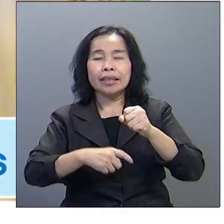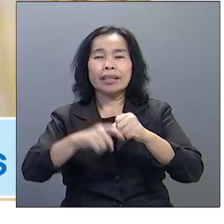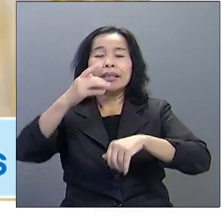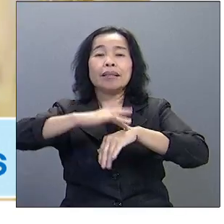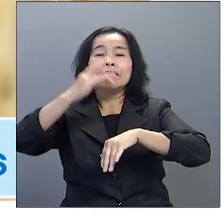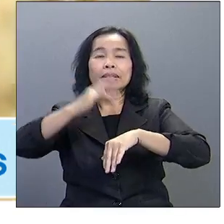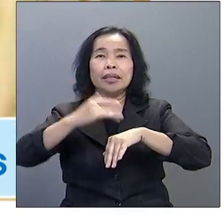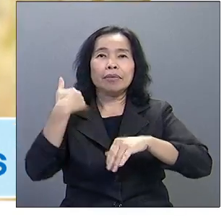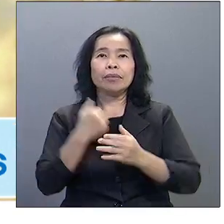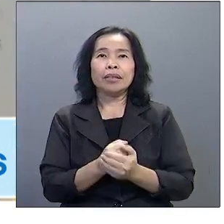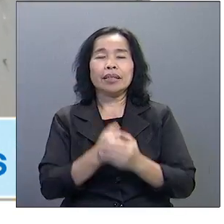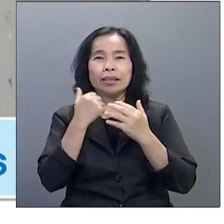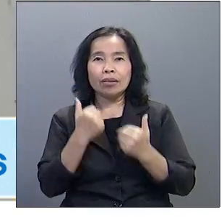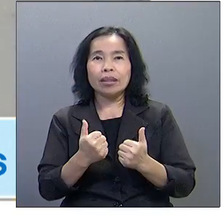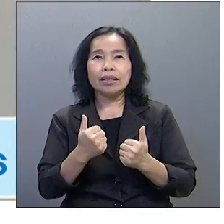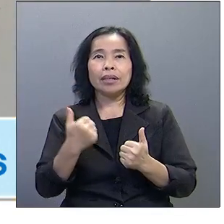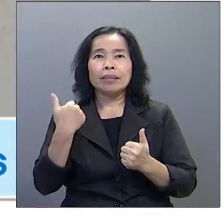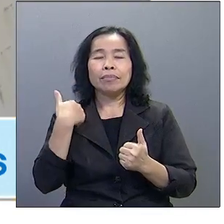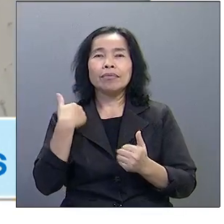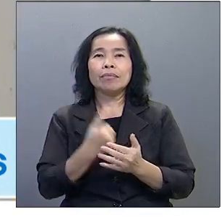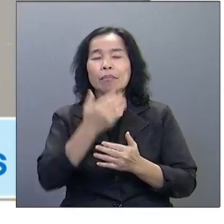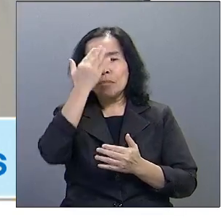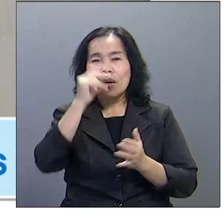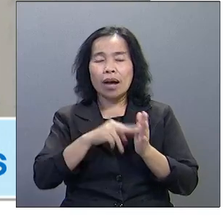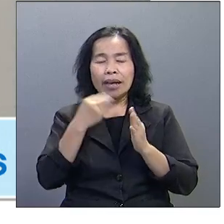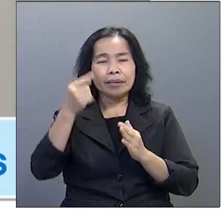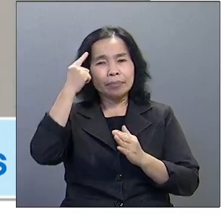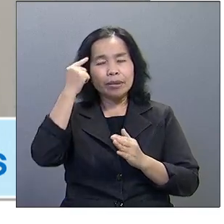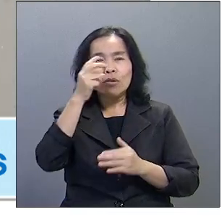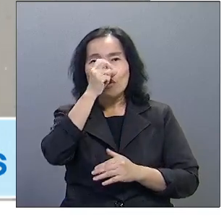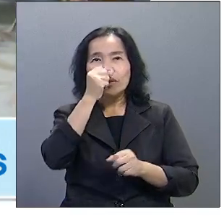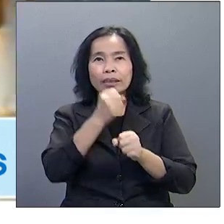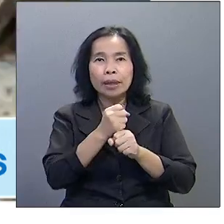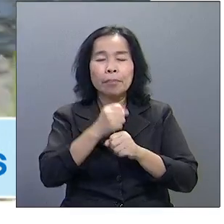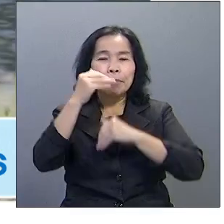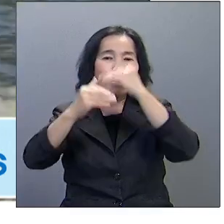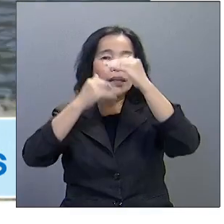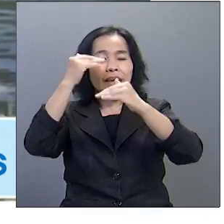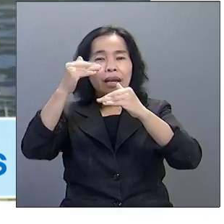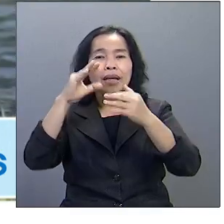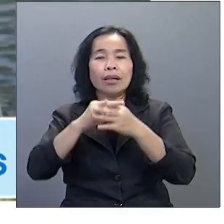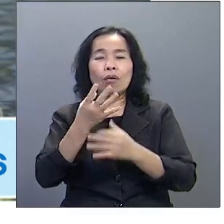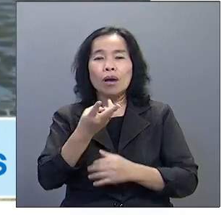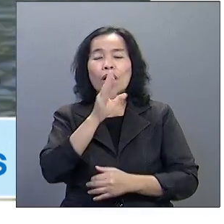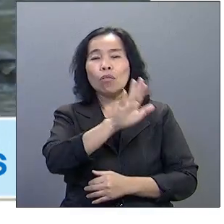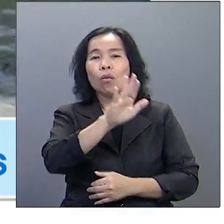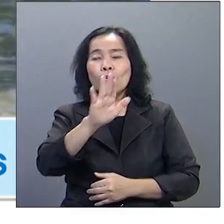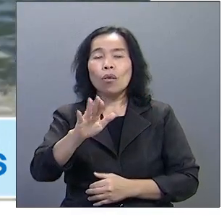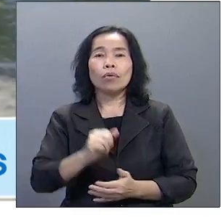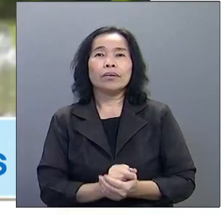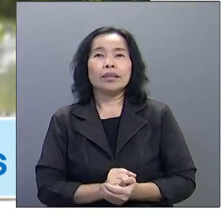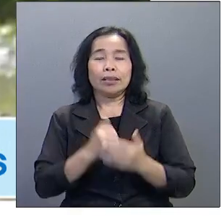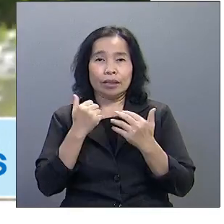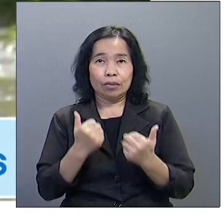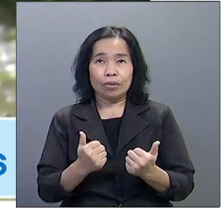ครับแล้วก็ตอนนี้ทางพิชาลัยเก็ได้รางวัลเกษตรดีเด่นเก็พัฒนายกระดับข้าวของเขาไปข้างหน้าแล้วครับหลัง